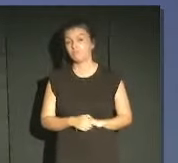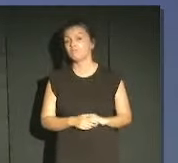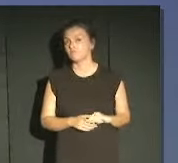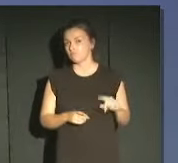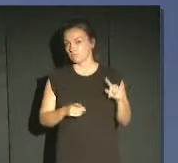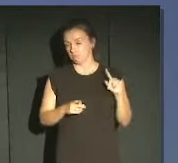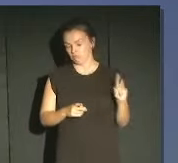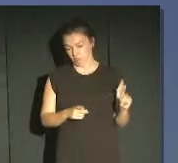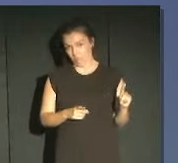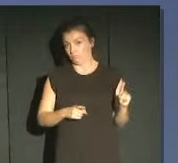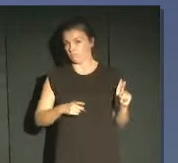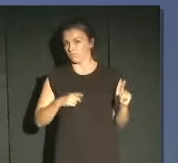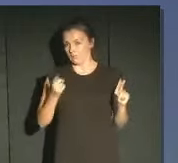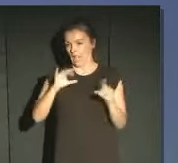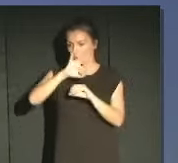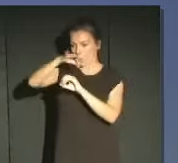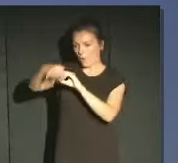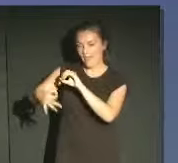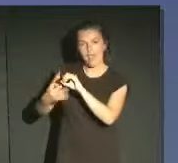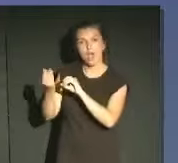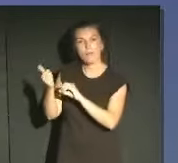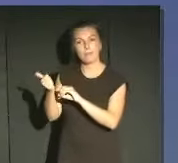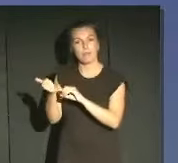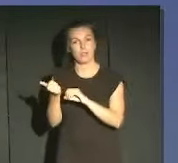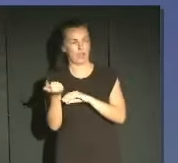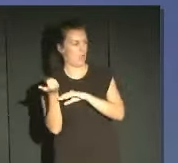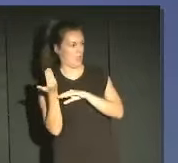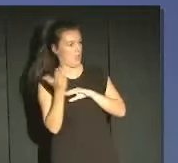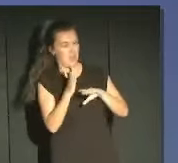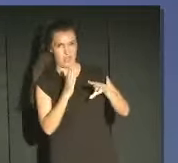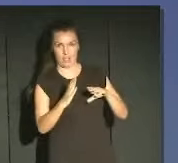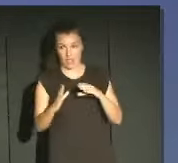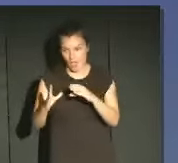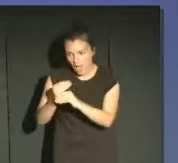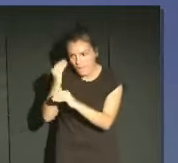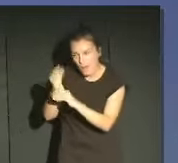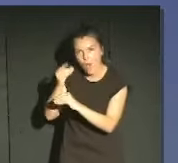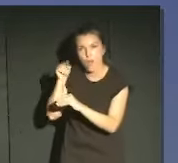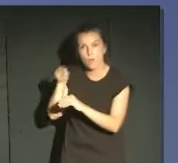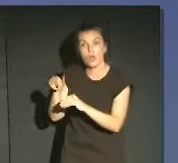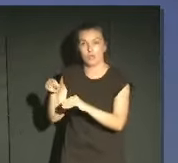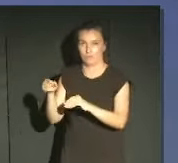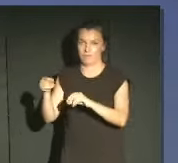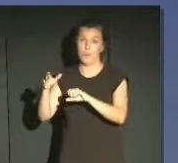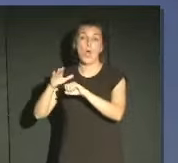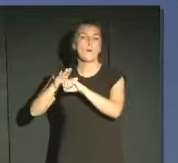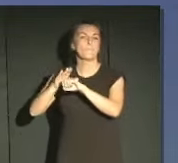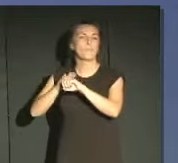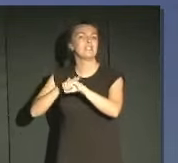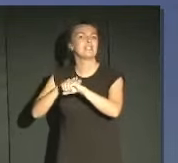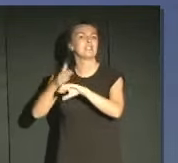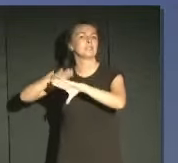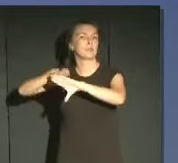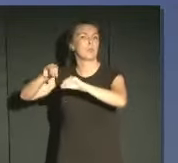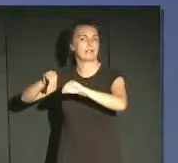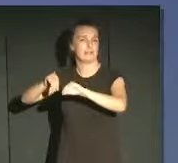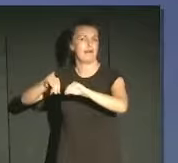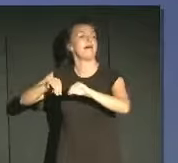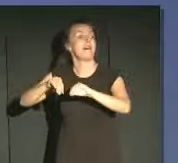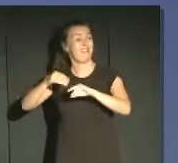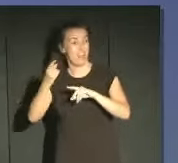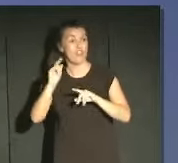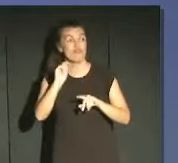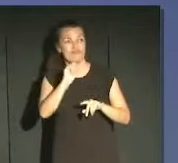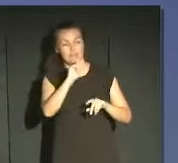avions beaucoup à apprendre des territoires d'outr mer sur des politiques qui se font déjà dans beaucoup des endroits et dont tout le pays